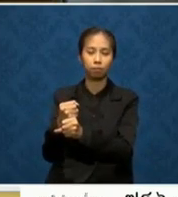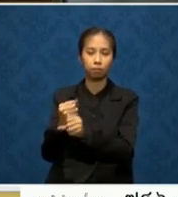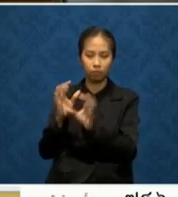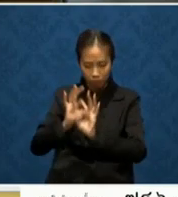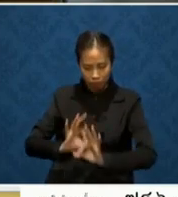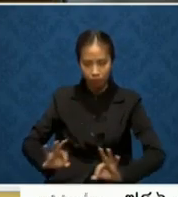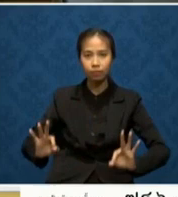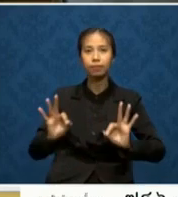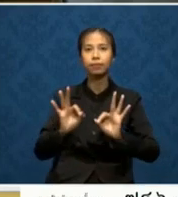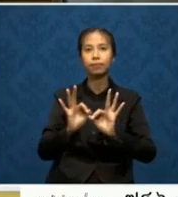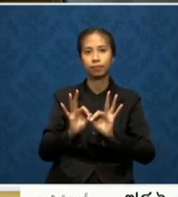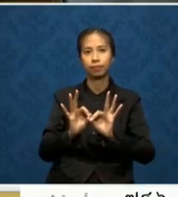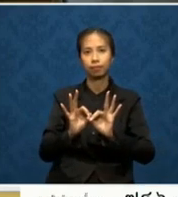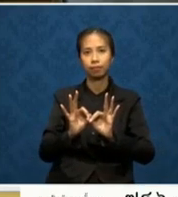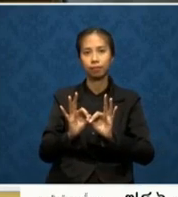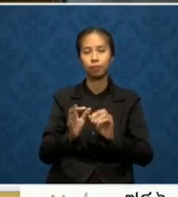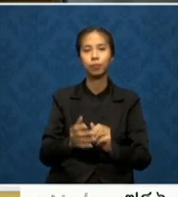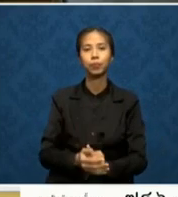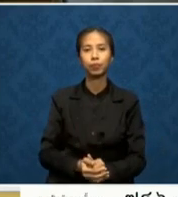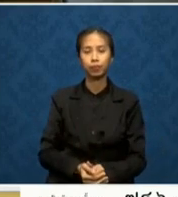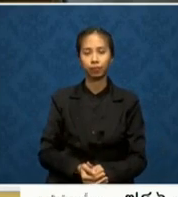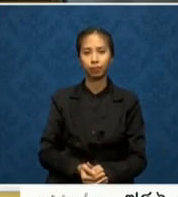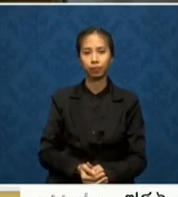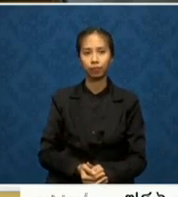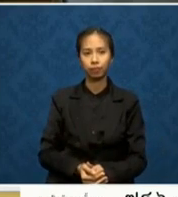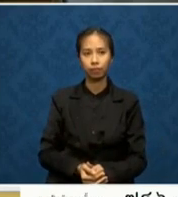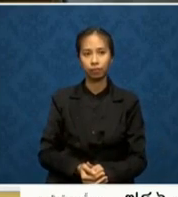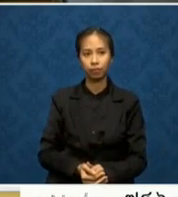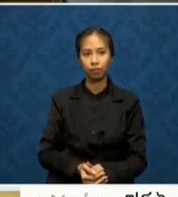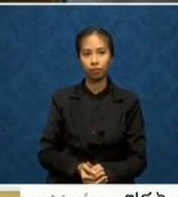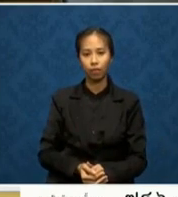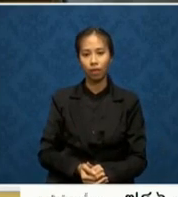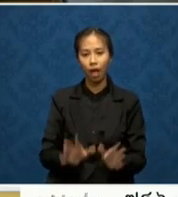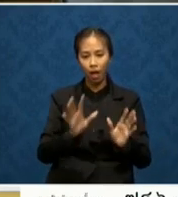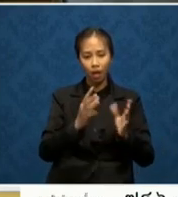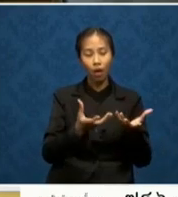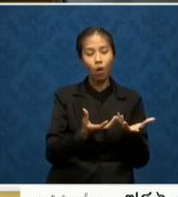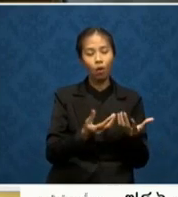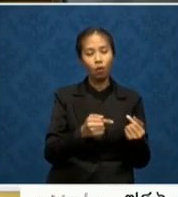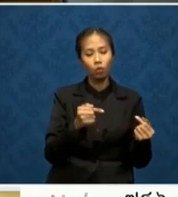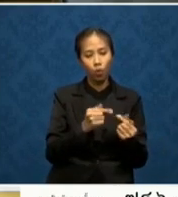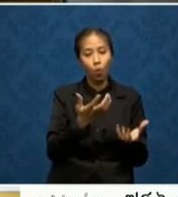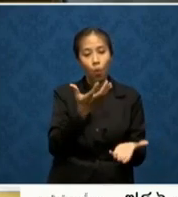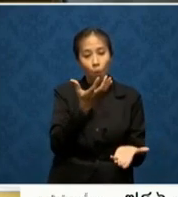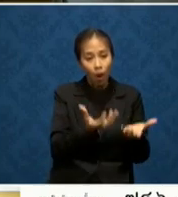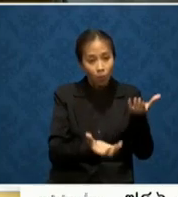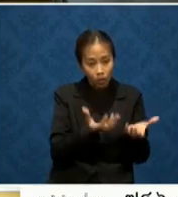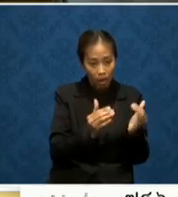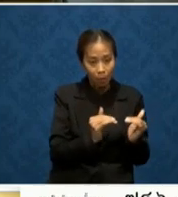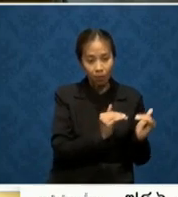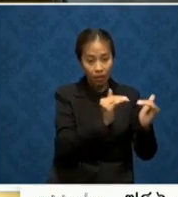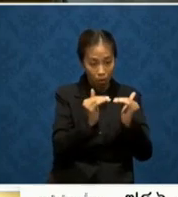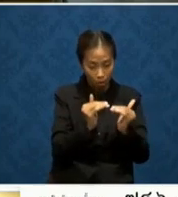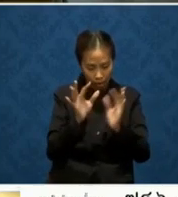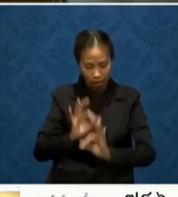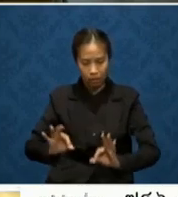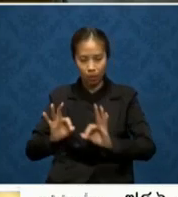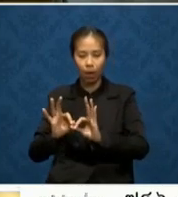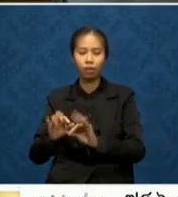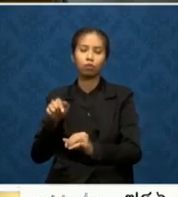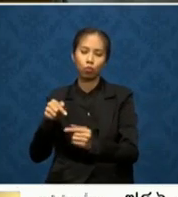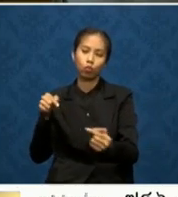คัญไม่น้อยไปกว่าความเป็นดีกินดีอยู่ดีของพี่น้องประชาชน